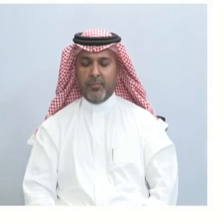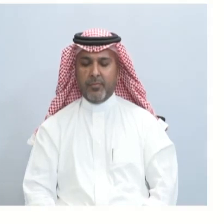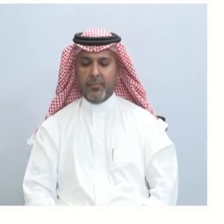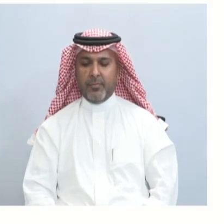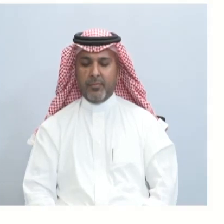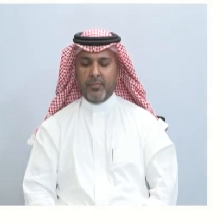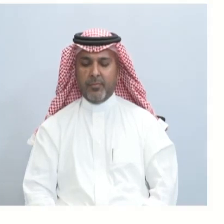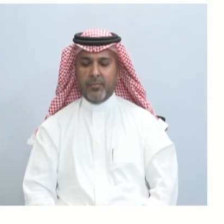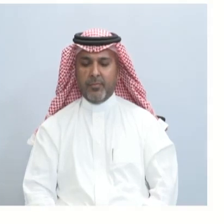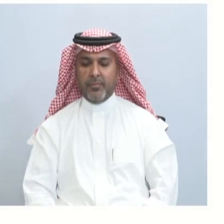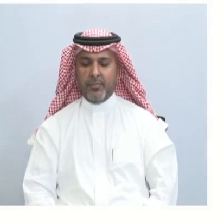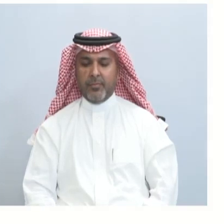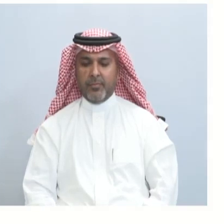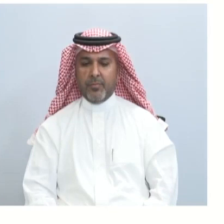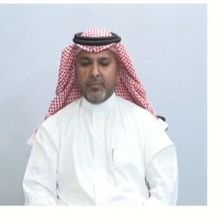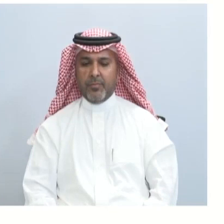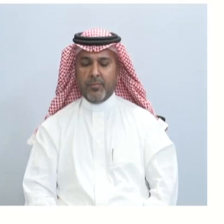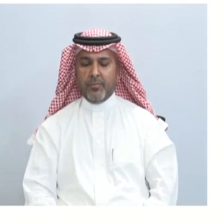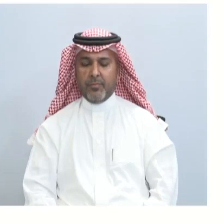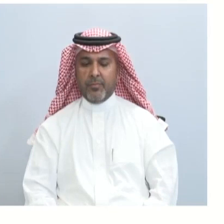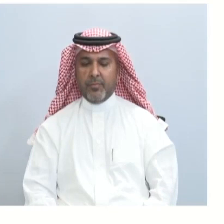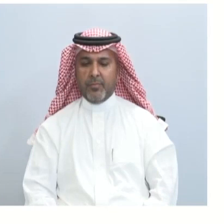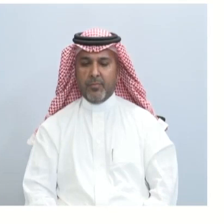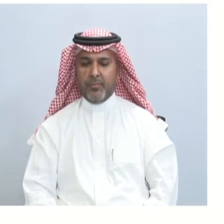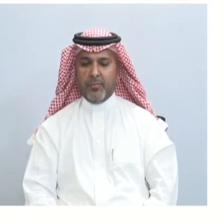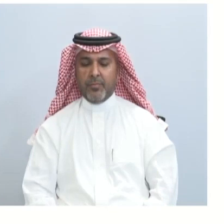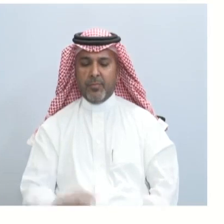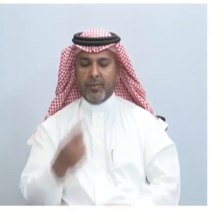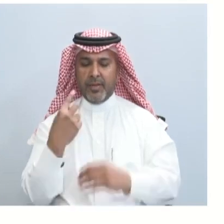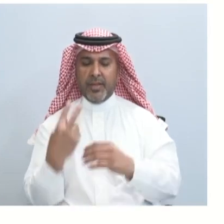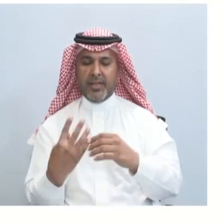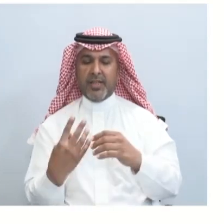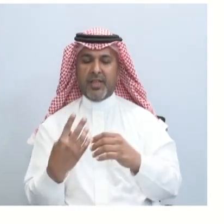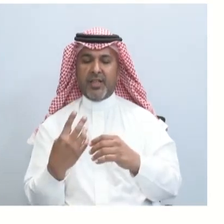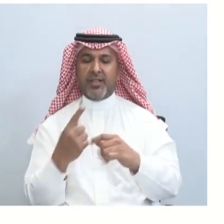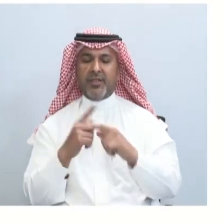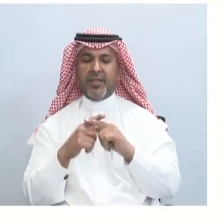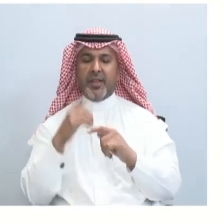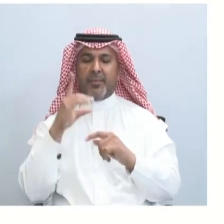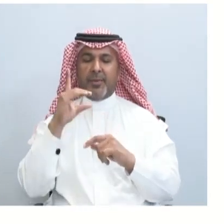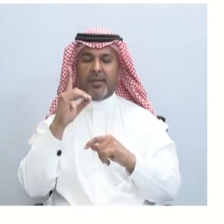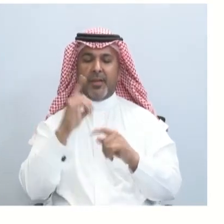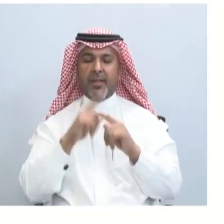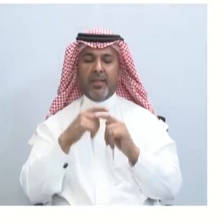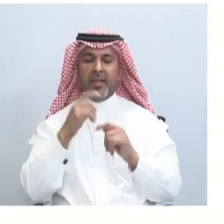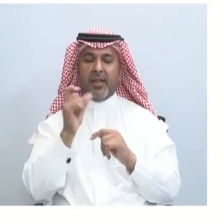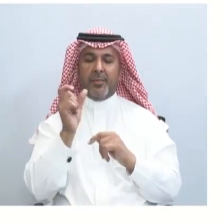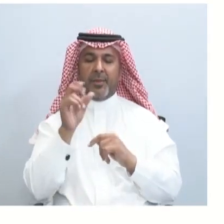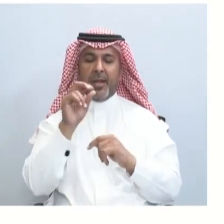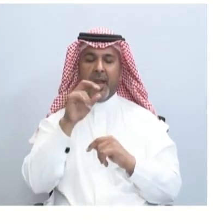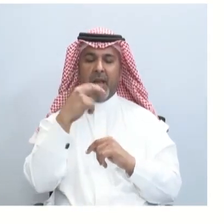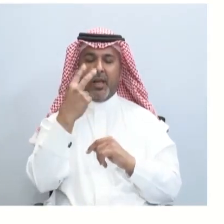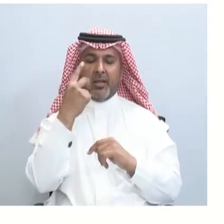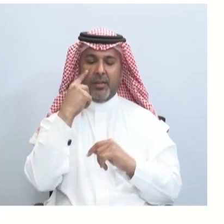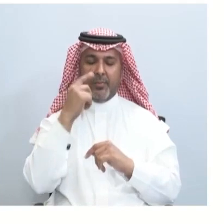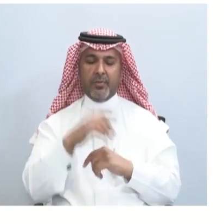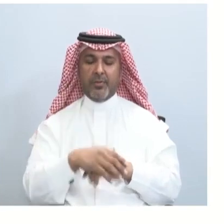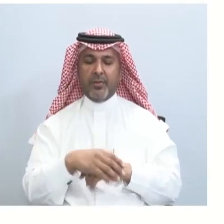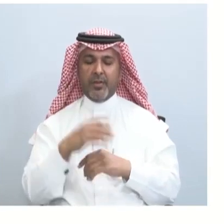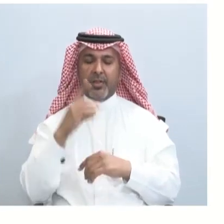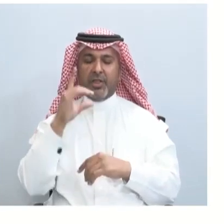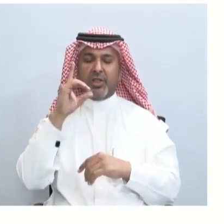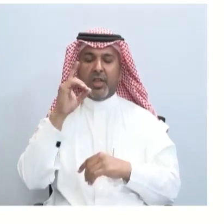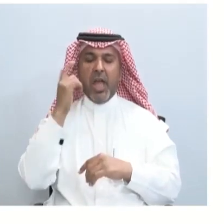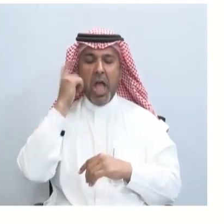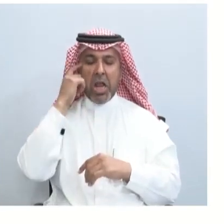اذا نحسب مساحه نصف الدائره والتي تساوي نصف ضرب طاء ضرب نار للتربيع طابع اعتبار ان قيمتها